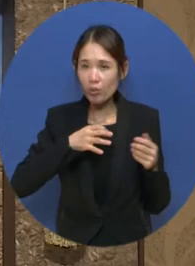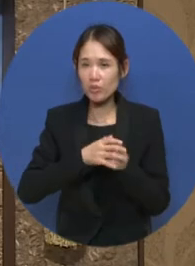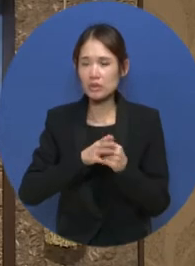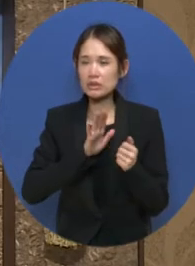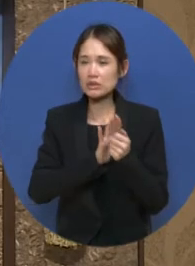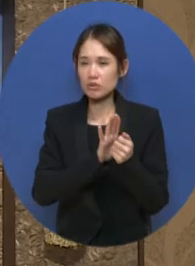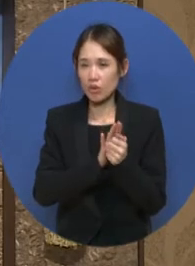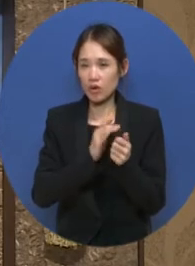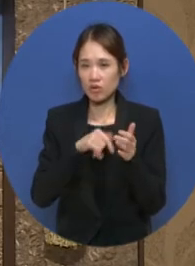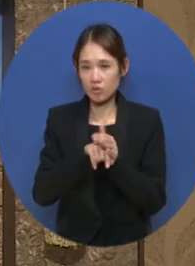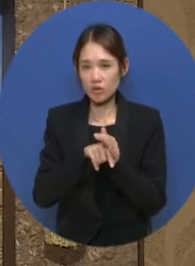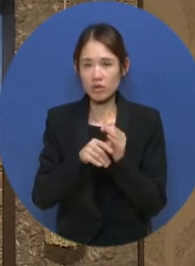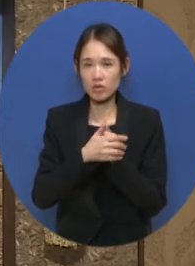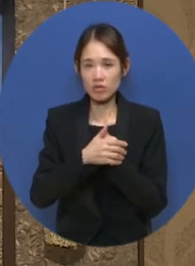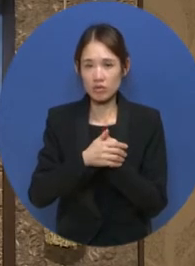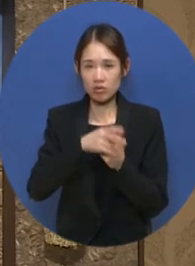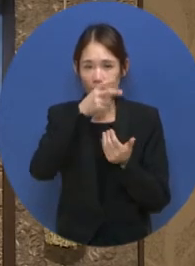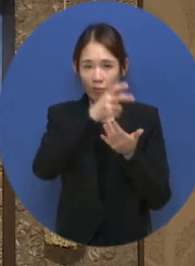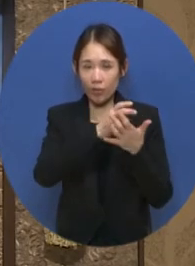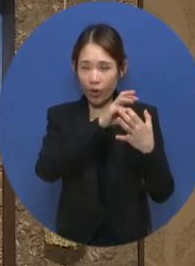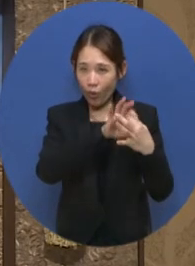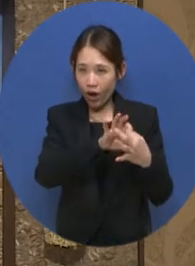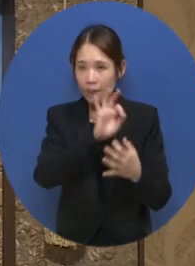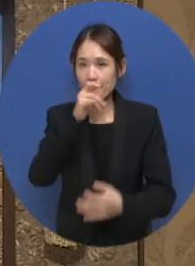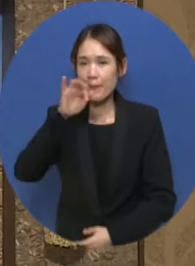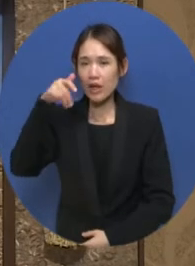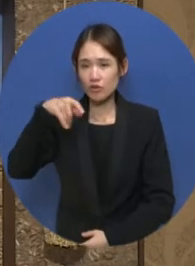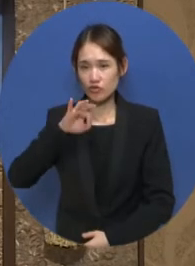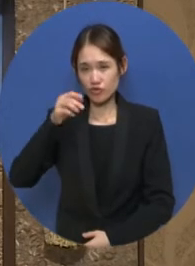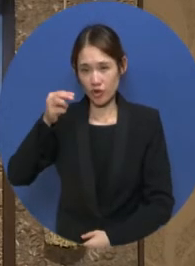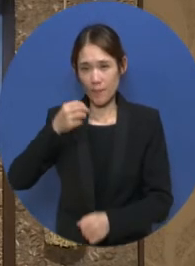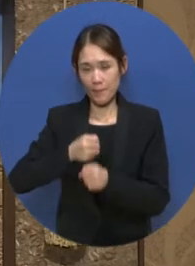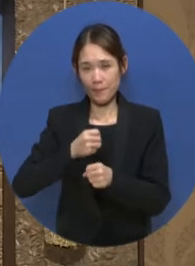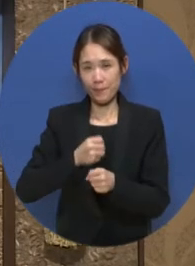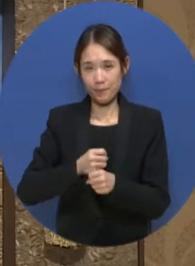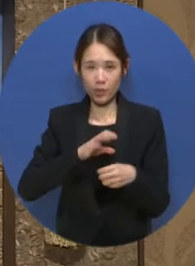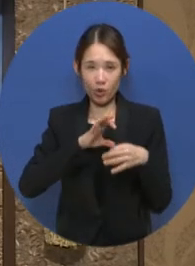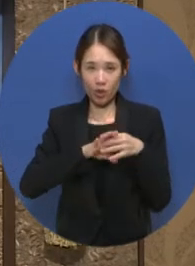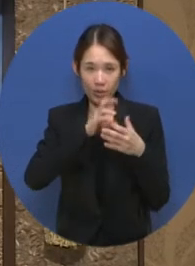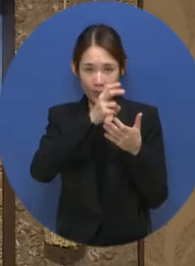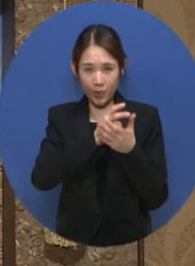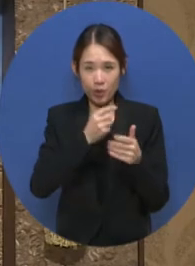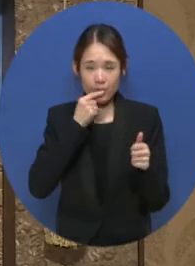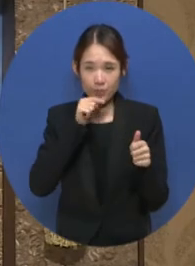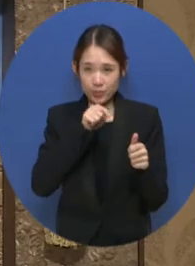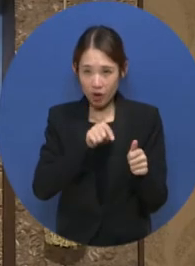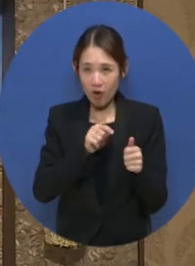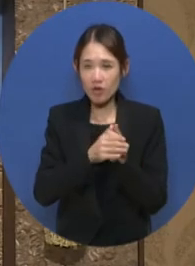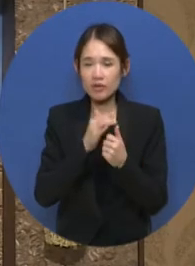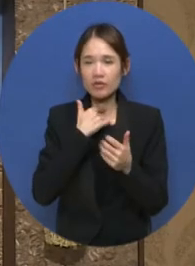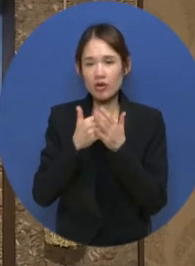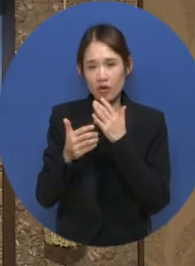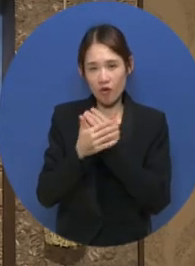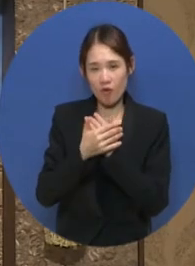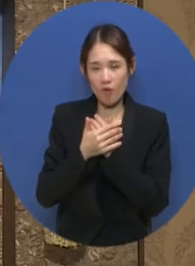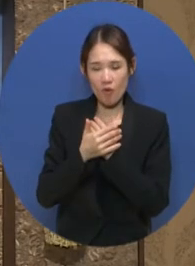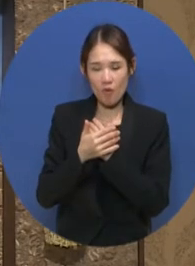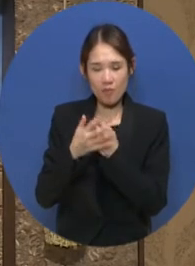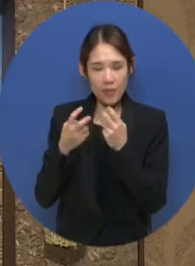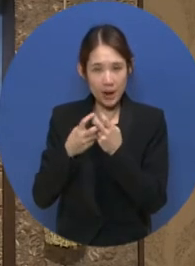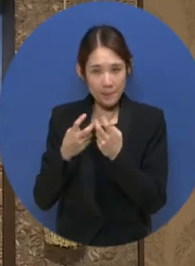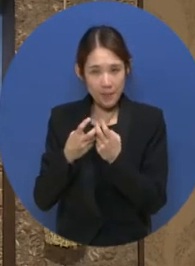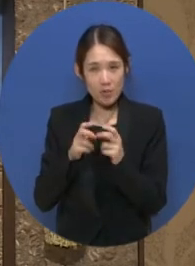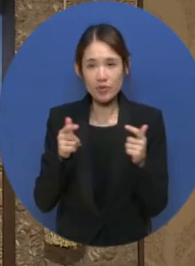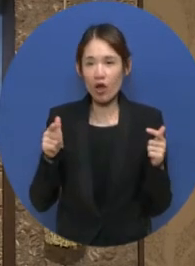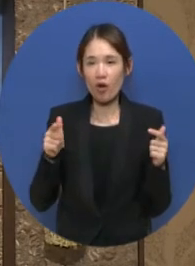해서 이 법률 메뉴얼을 만들게 된 것이고요 그래서 이제 관련 법령 들이 다든지 경험이라도 노하우를 좀 나눠서